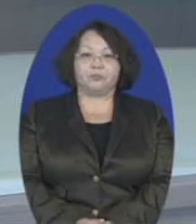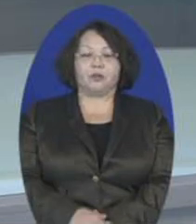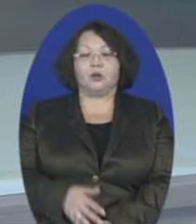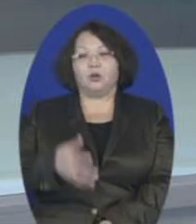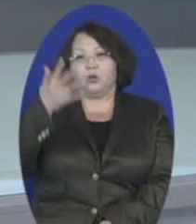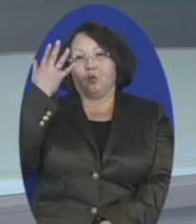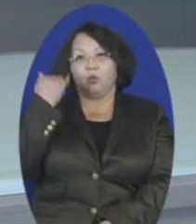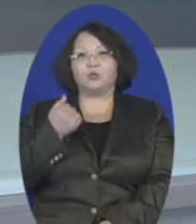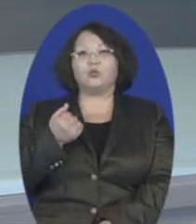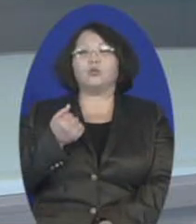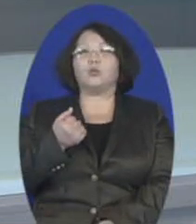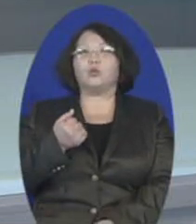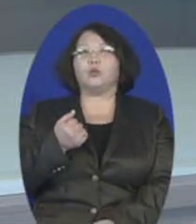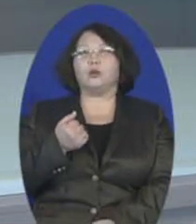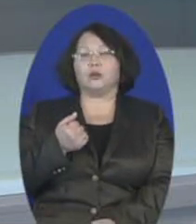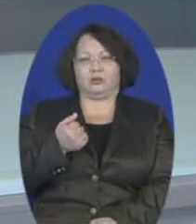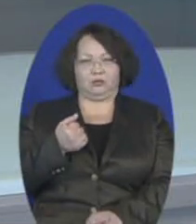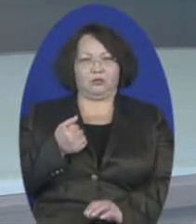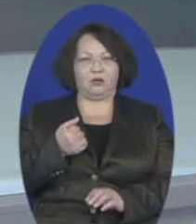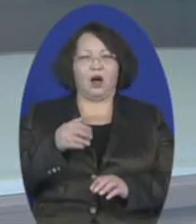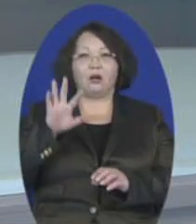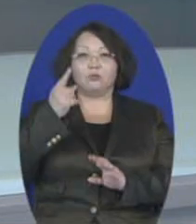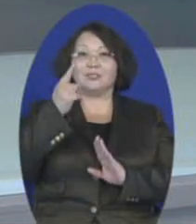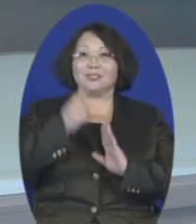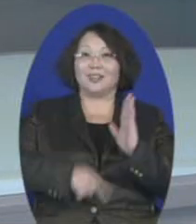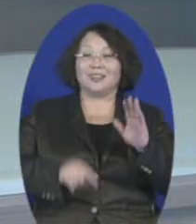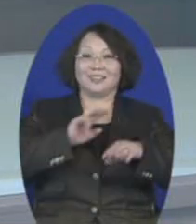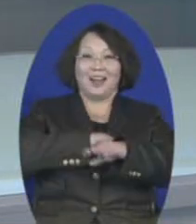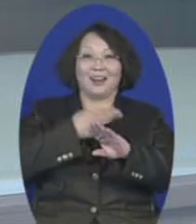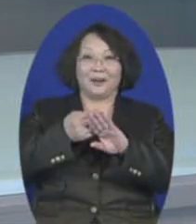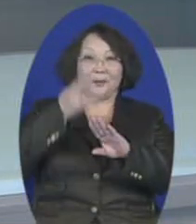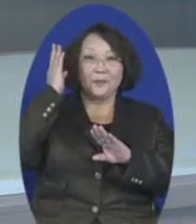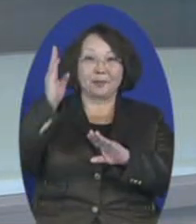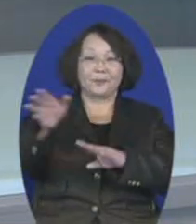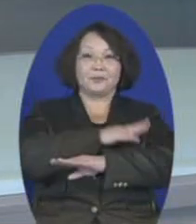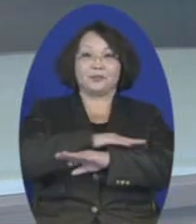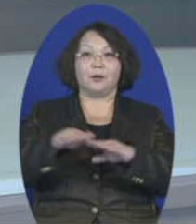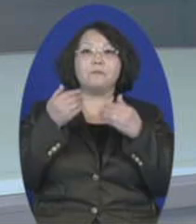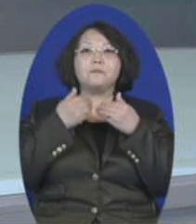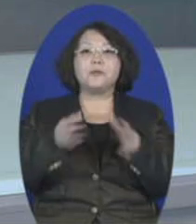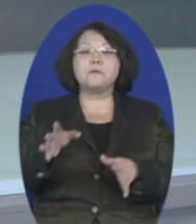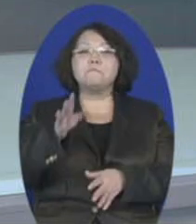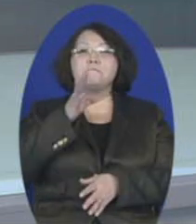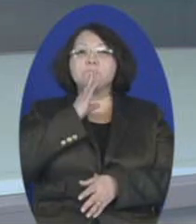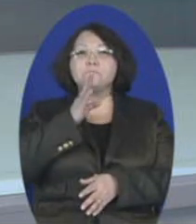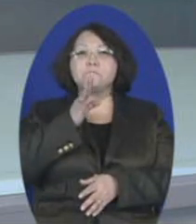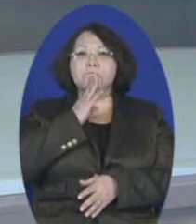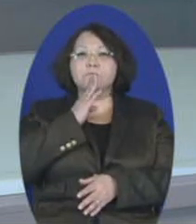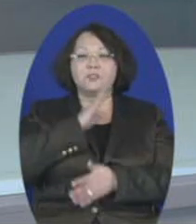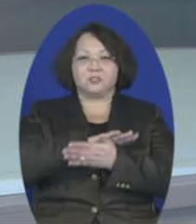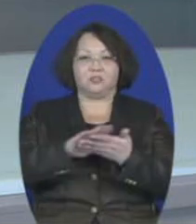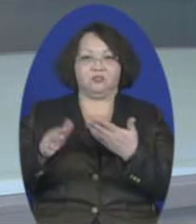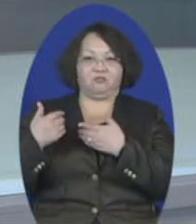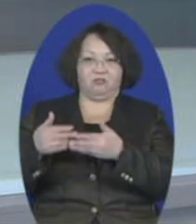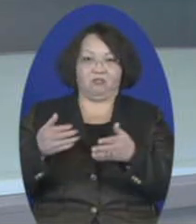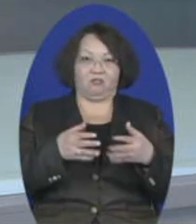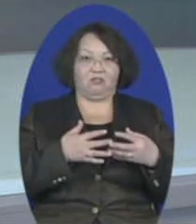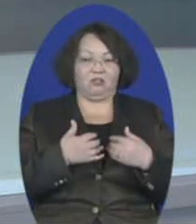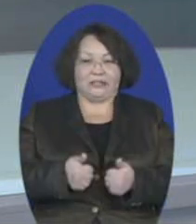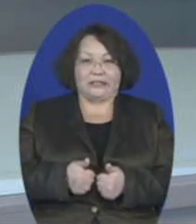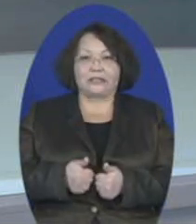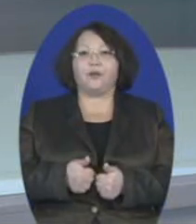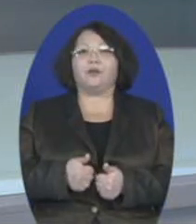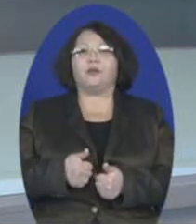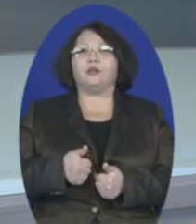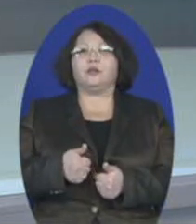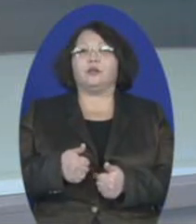Сарас ихлээд Дархуул аймаг руу засмал замаар зорчин. Хоёр урсгал дөрвөн игнээ замын нэг урсгал хоёр игнээ инхүү ашиглалтад орж байна. Харин